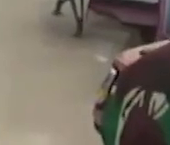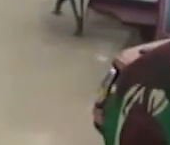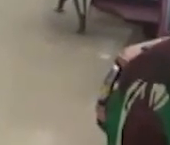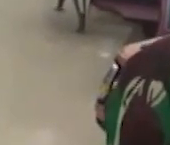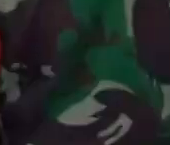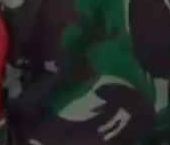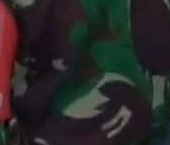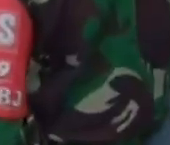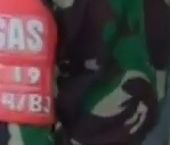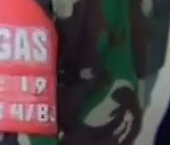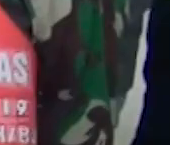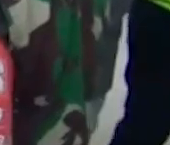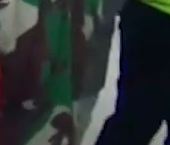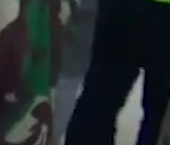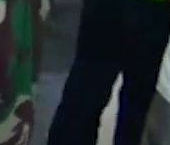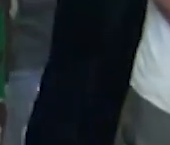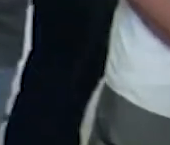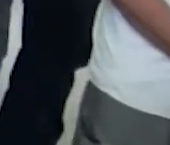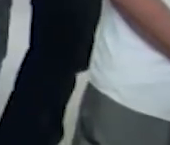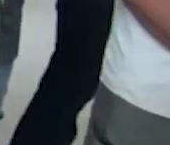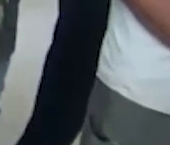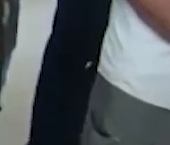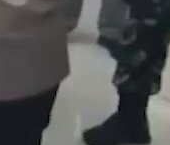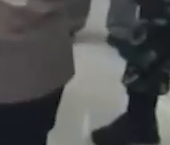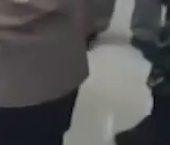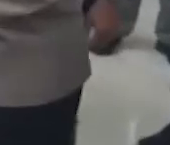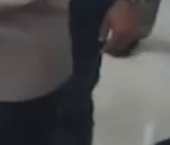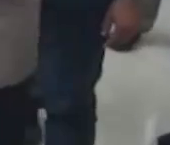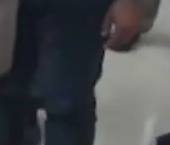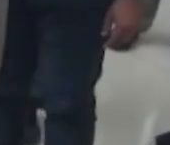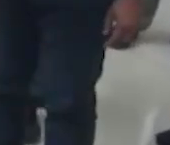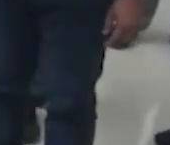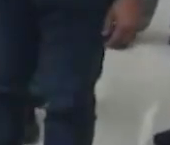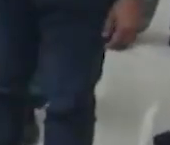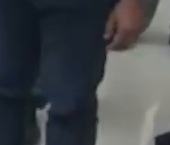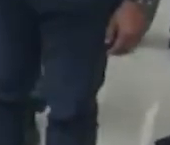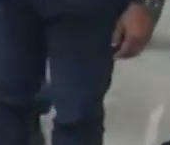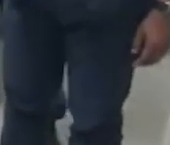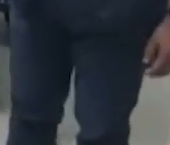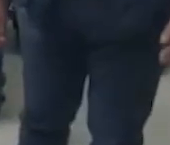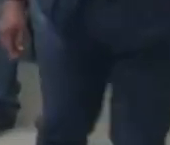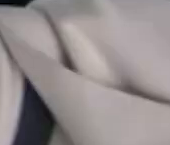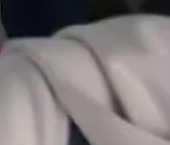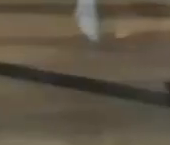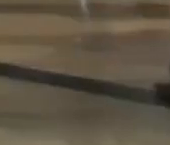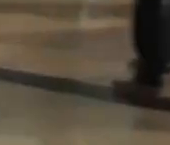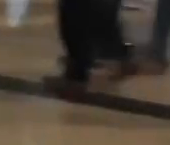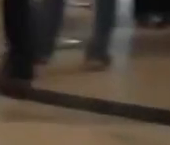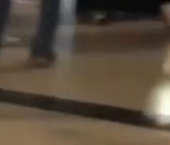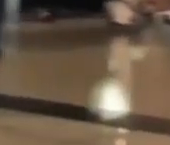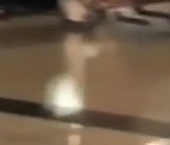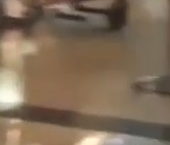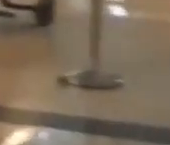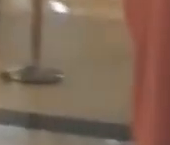Pemerintah Indonesia melalui Kementerian Luar Negeri tengah berdiplomasi dengan pemerintah Malaysia untuk mempercepat pemulangan WNI.